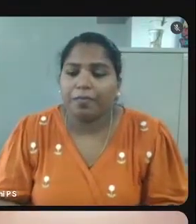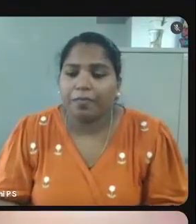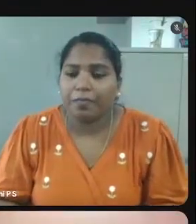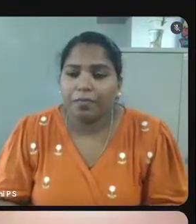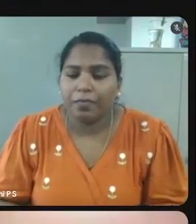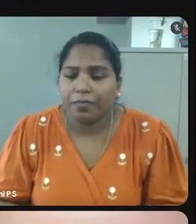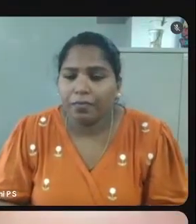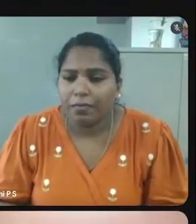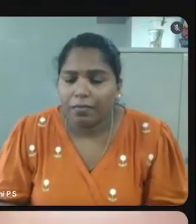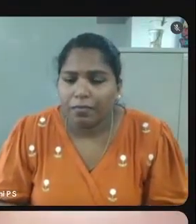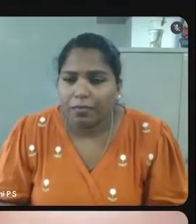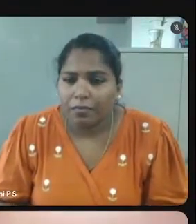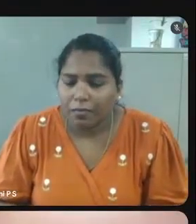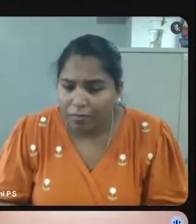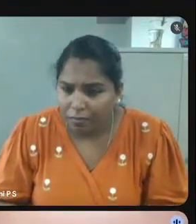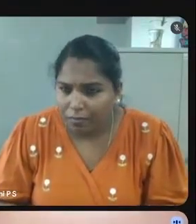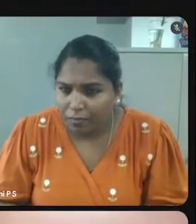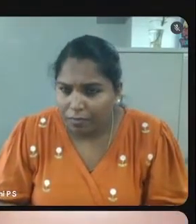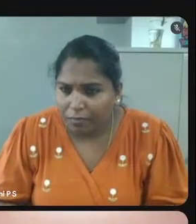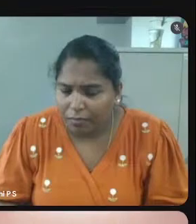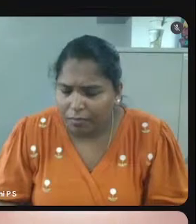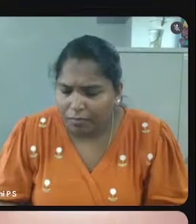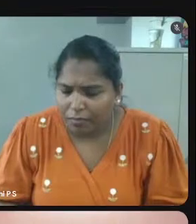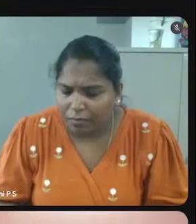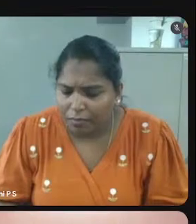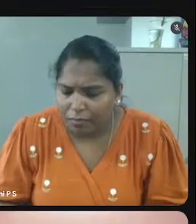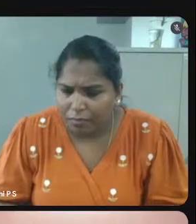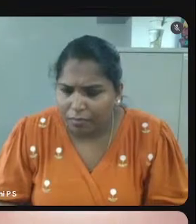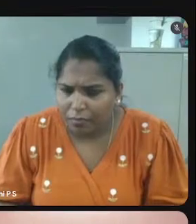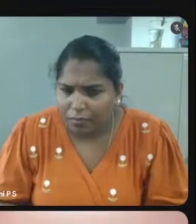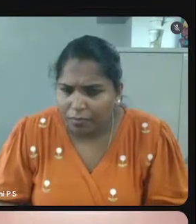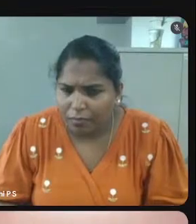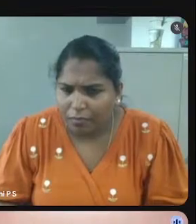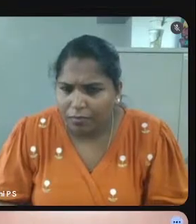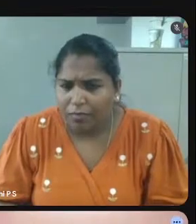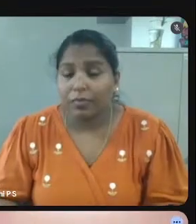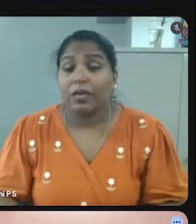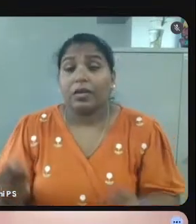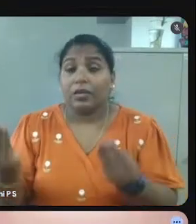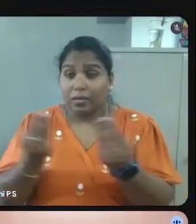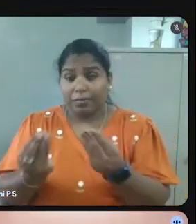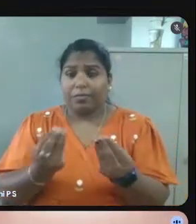ഞാൻ കേട്ടിട്ടുണ്ട് അസ്ഥിയുരുക്കം ആണത് എന്നുള്ള രീതിയിൽ. അപ്പം അത് അസ്ഥിയുരുക്കമാണോ സത്യത്തിൽ?